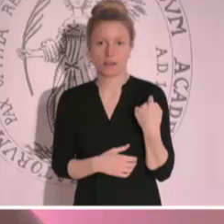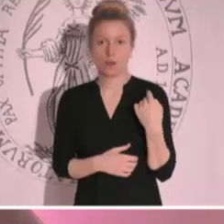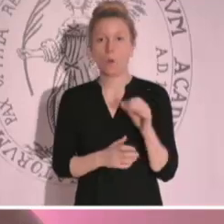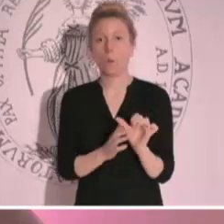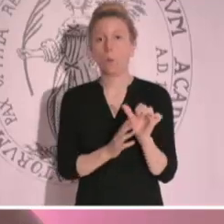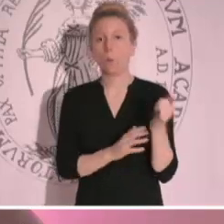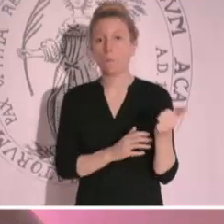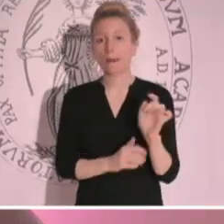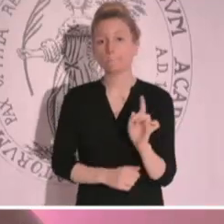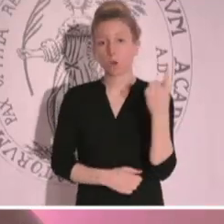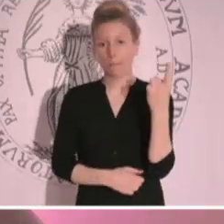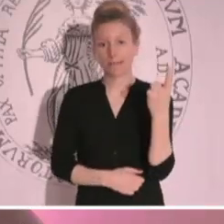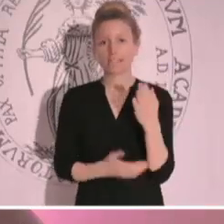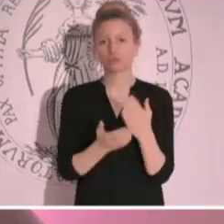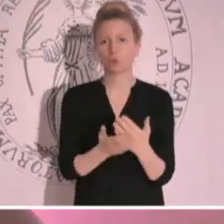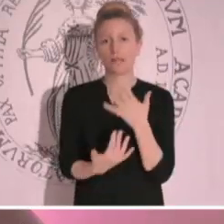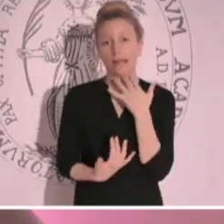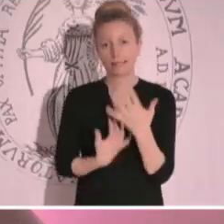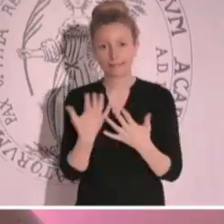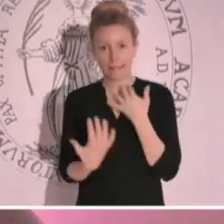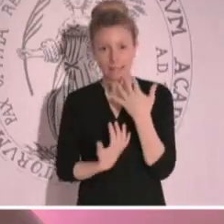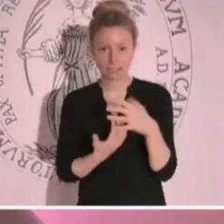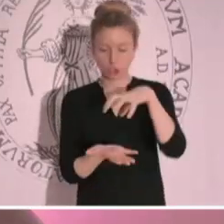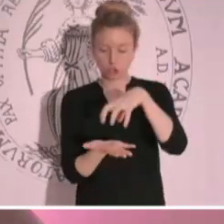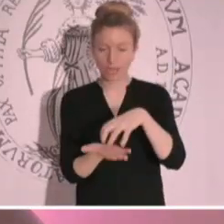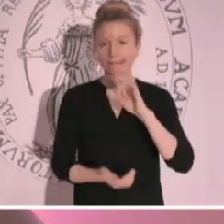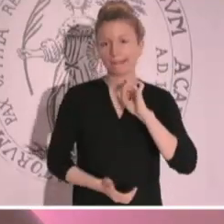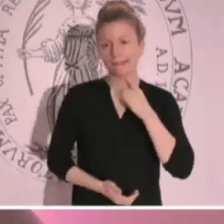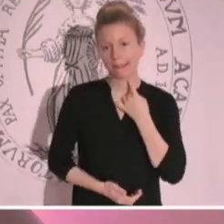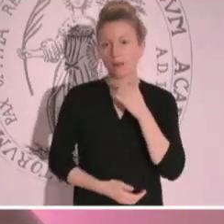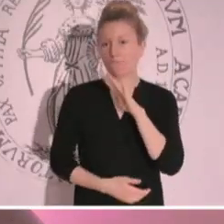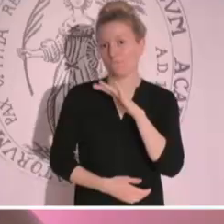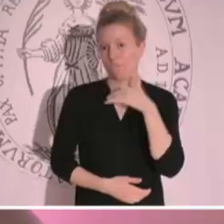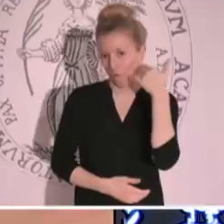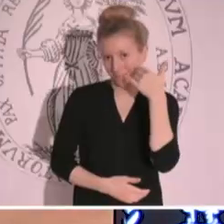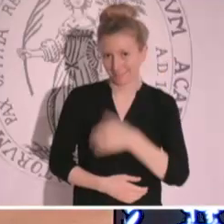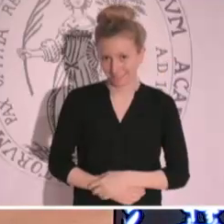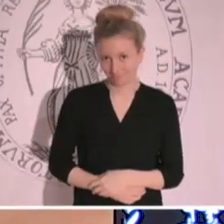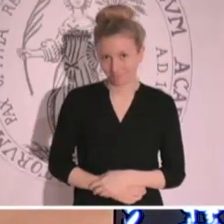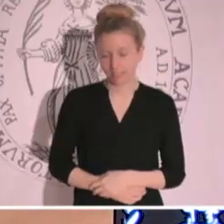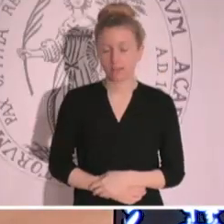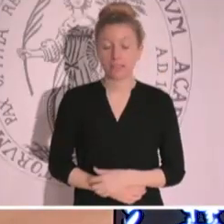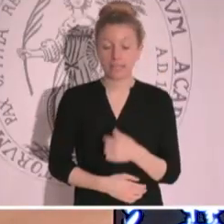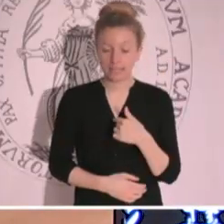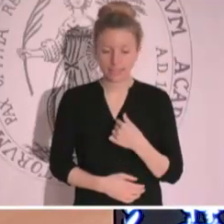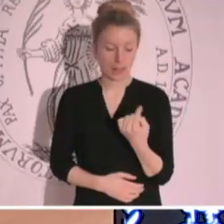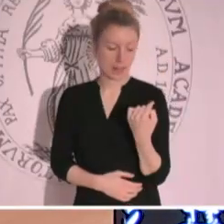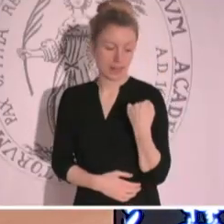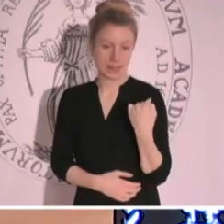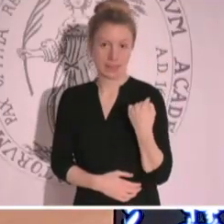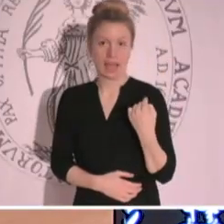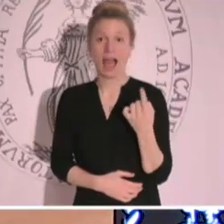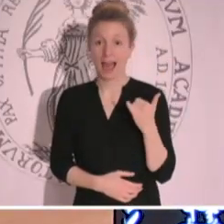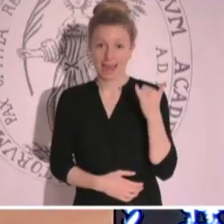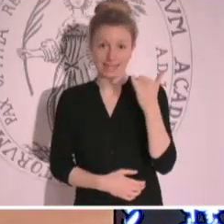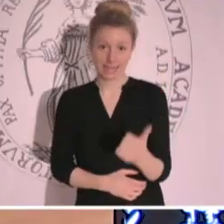Die Freundlichkeit der Stadt ist überwältigend. Ich bin ja auch erst seit einem Jahr oder eineinhalb Jahren jetzt hier. Und hier